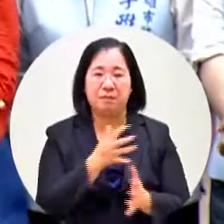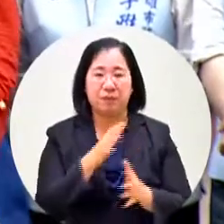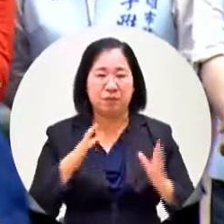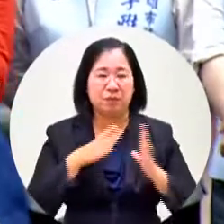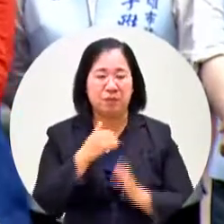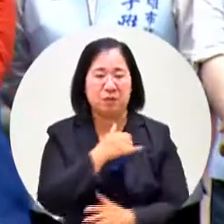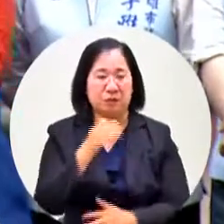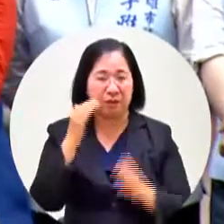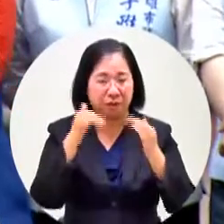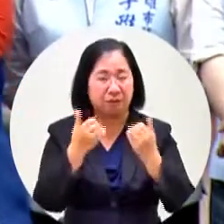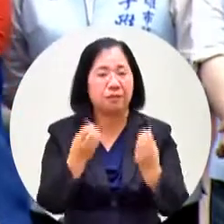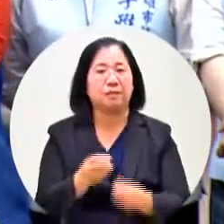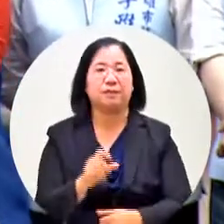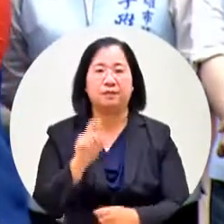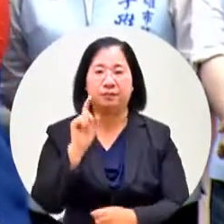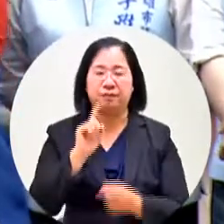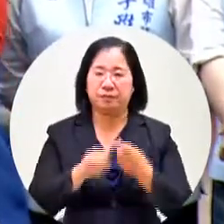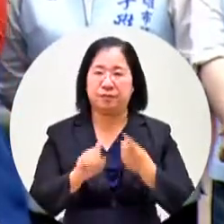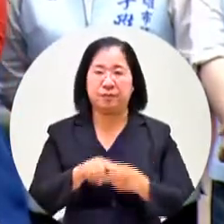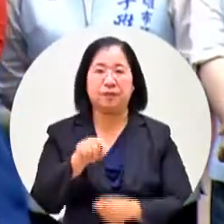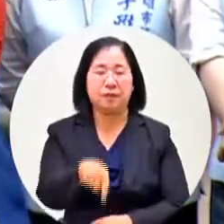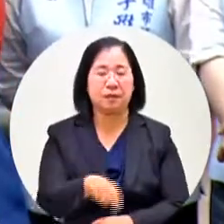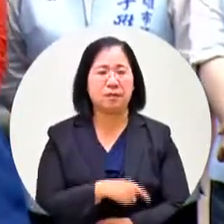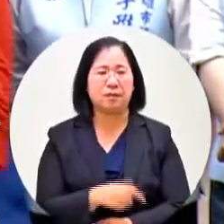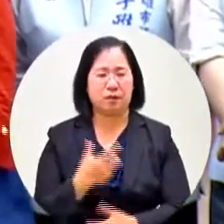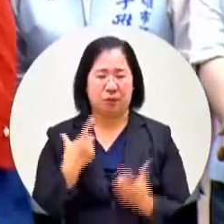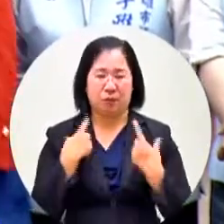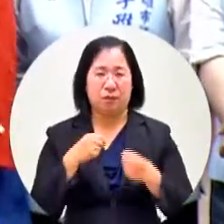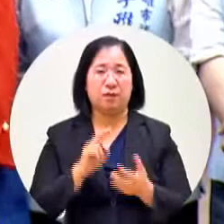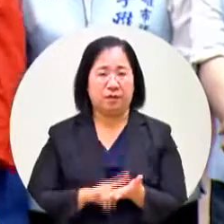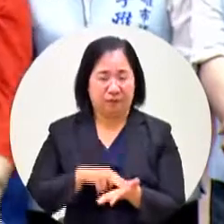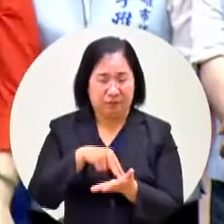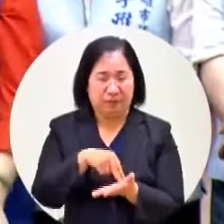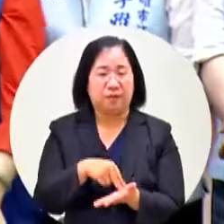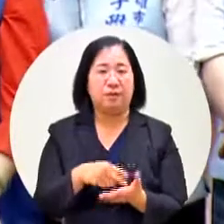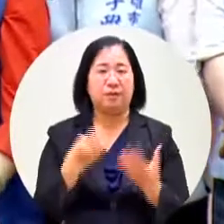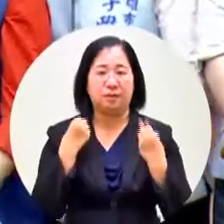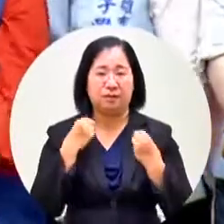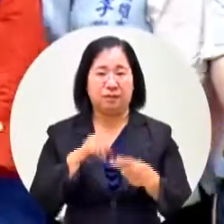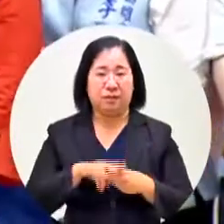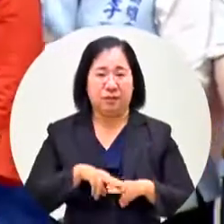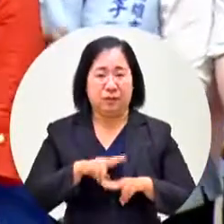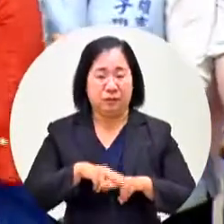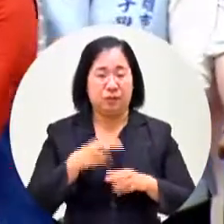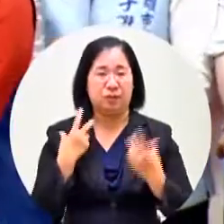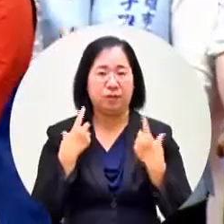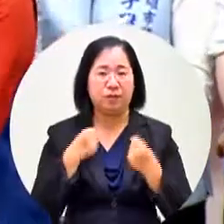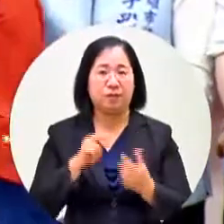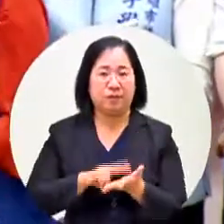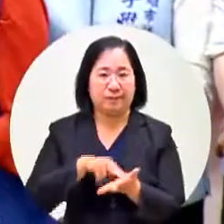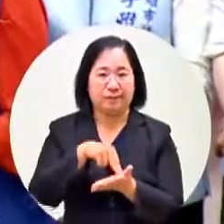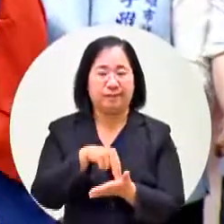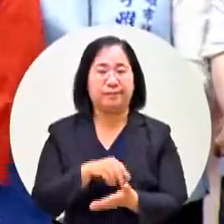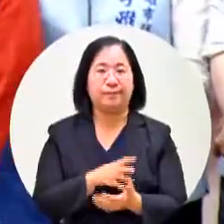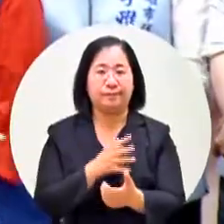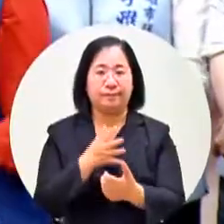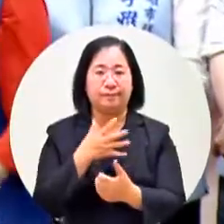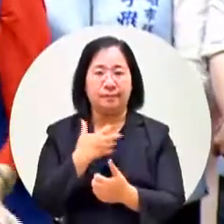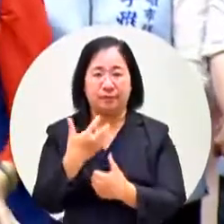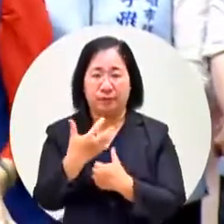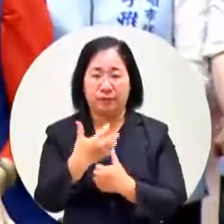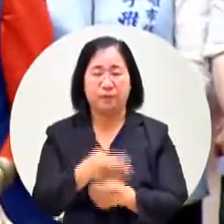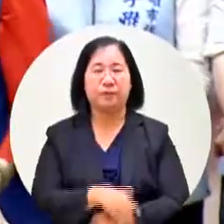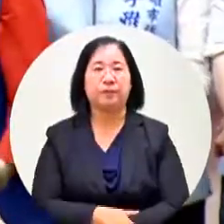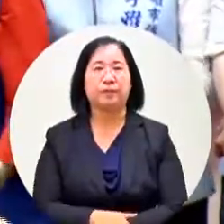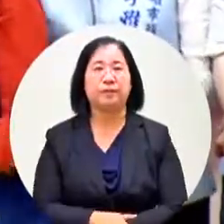的备询的官员没有礼貌，因为他们本来就是在他们的位置来接受备询的。好，以上。